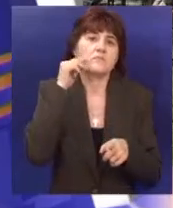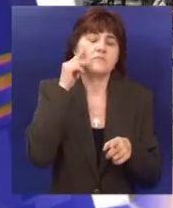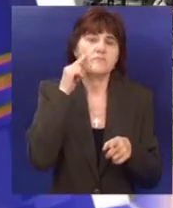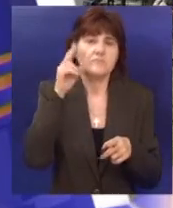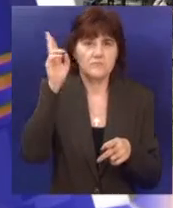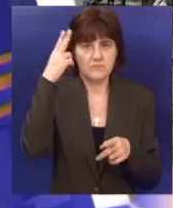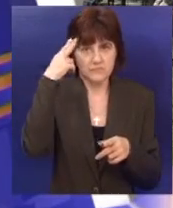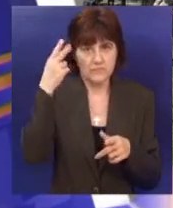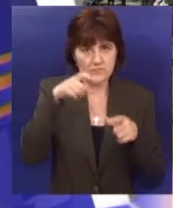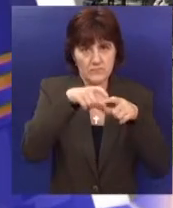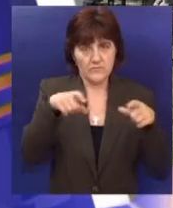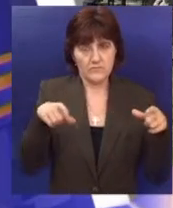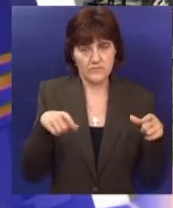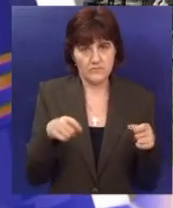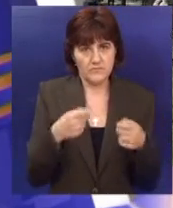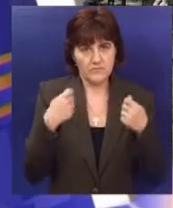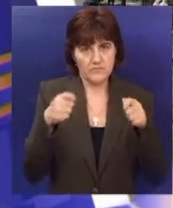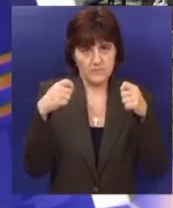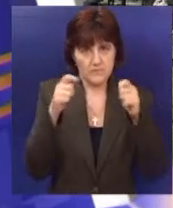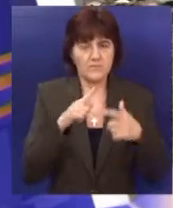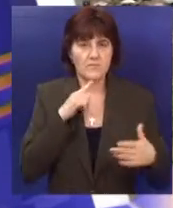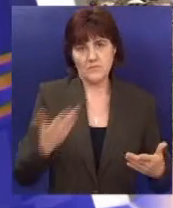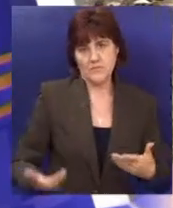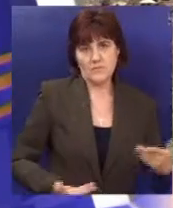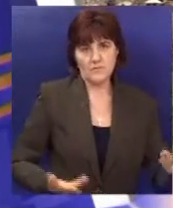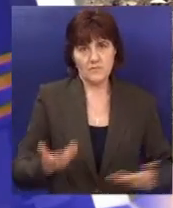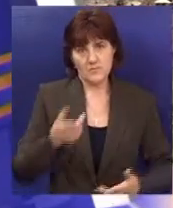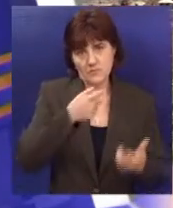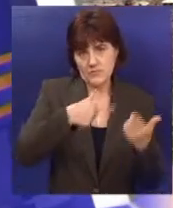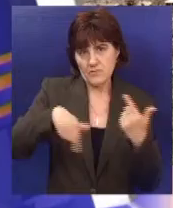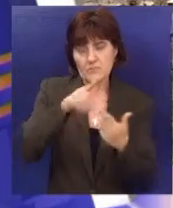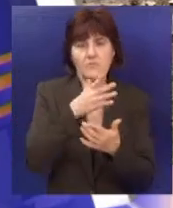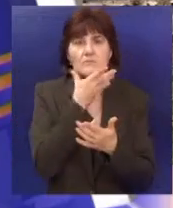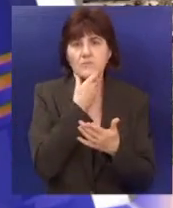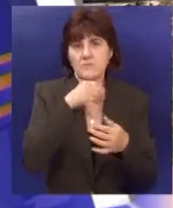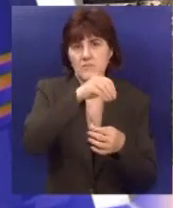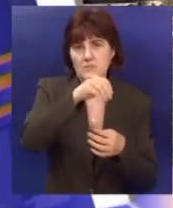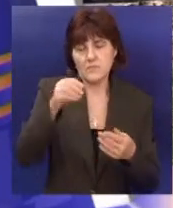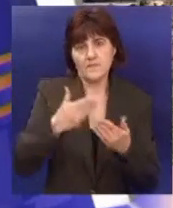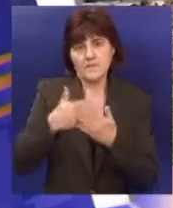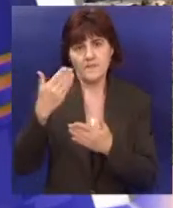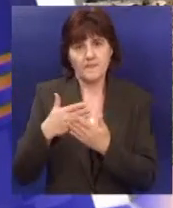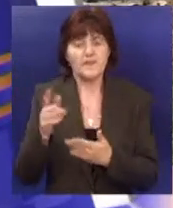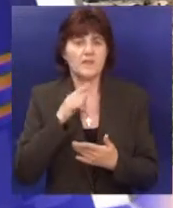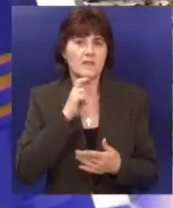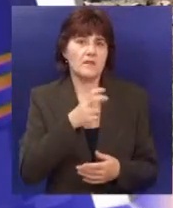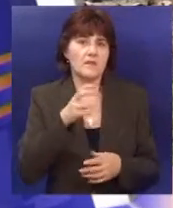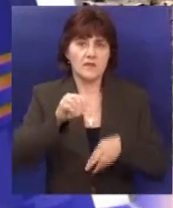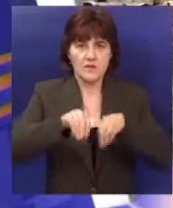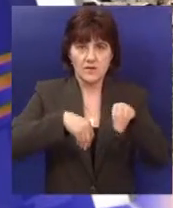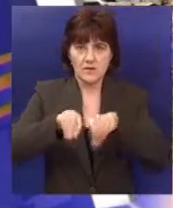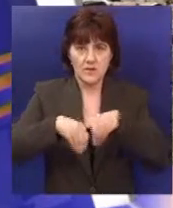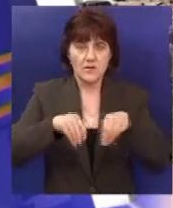Sadu. Idejnim projektom Zavoda za urbanizam centralno šetalište biće obogaćeno novim zasadima i urbanim mobilijarom, kao